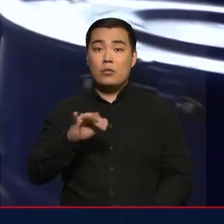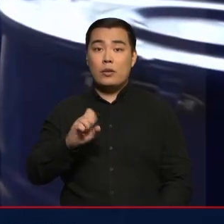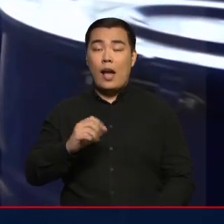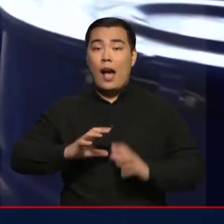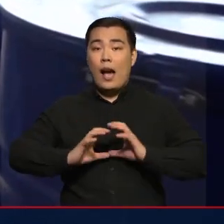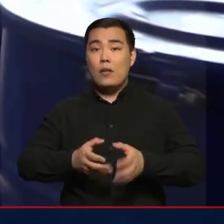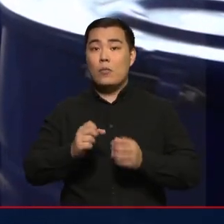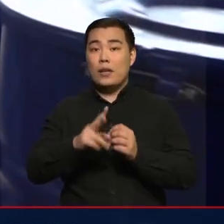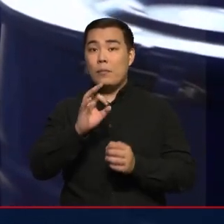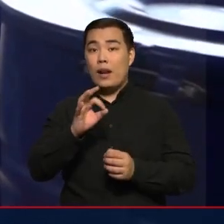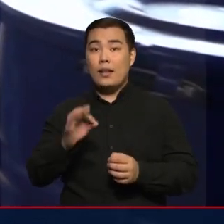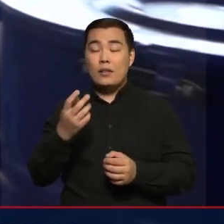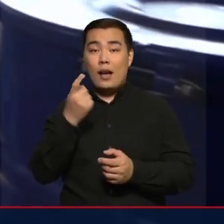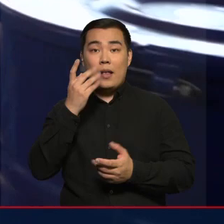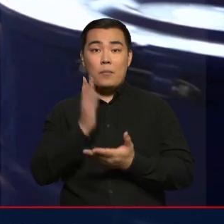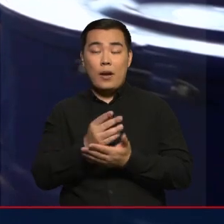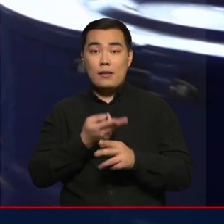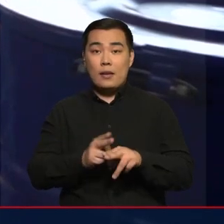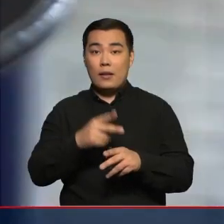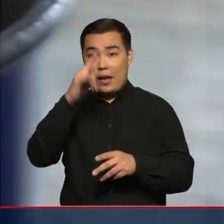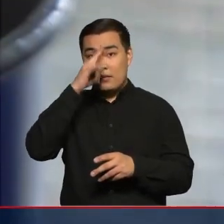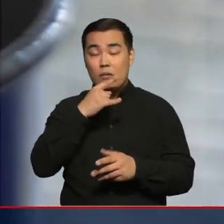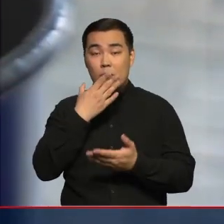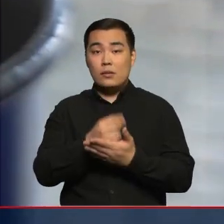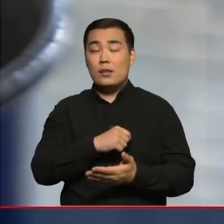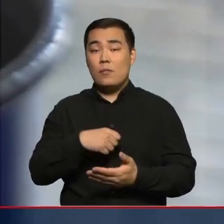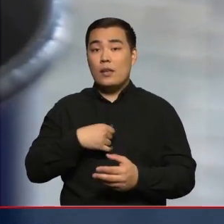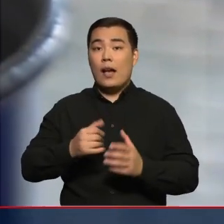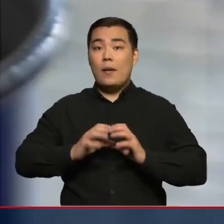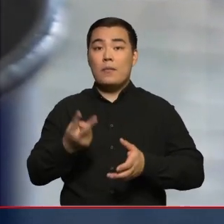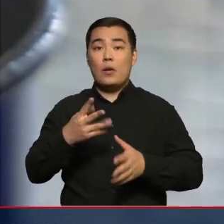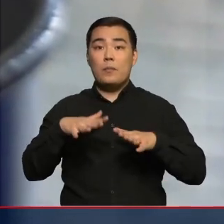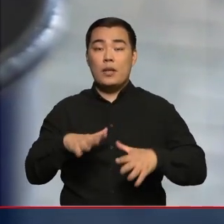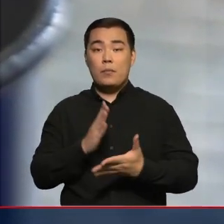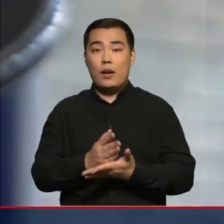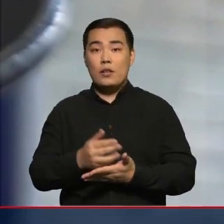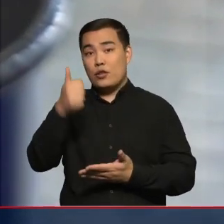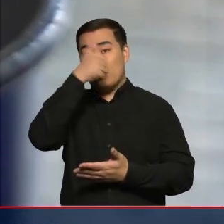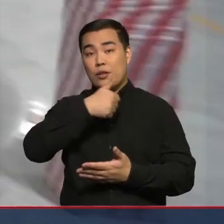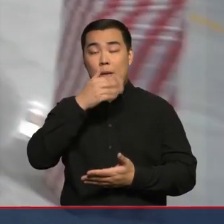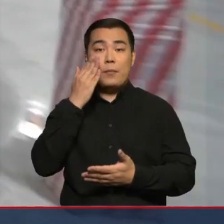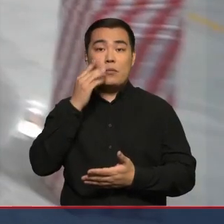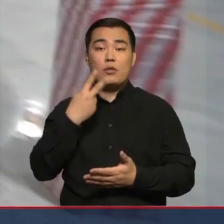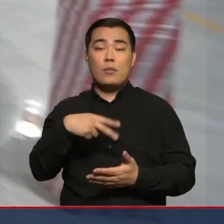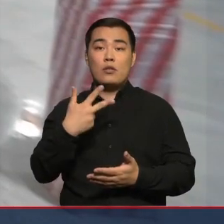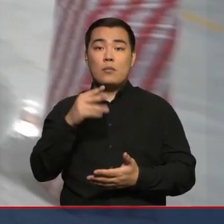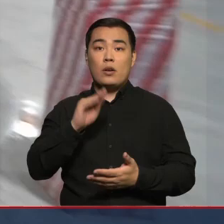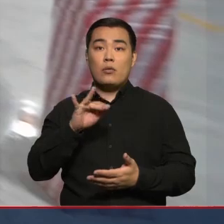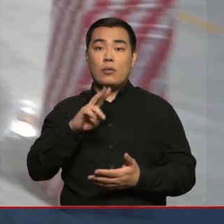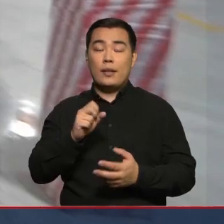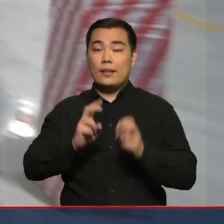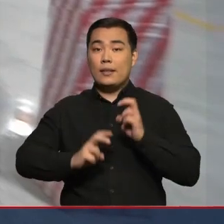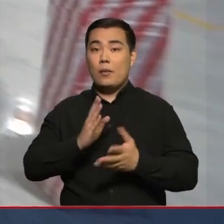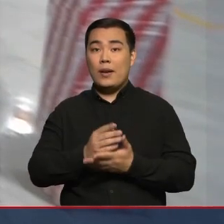әлемдегі уранның 12% тиесілі. Бұл көрсеткіш бойынша еліміз дүние жүзінде 2-ші орында тұр. Жылына шамамен 23 мың тоннадай өнім